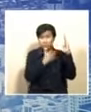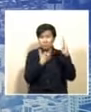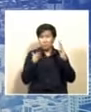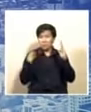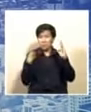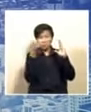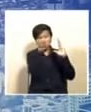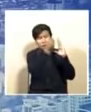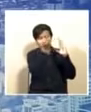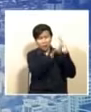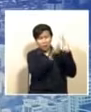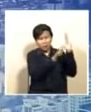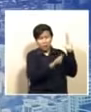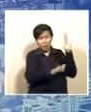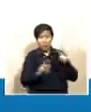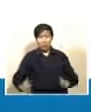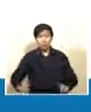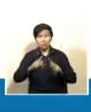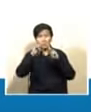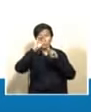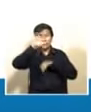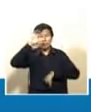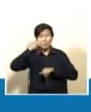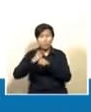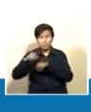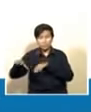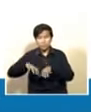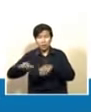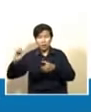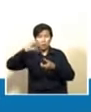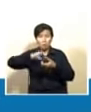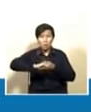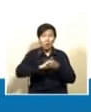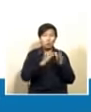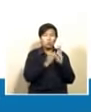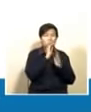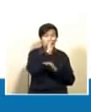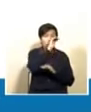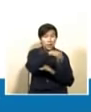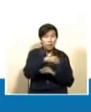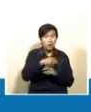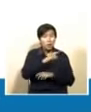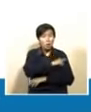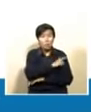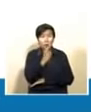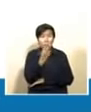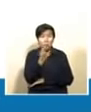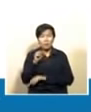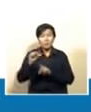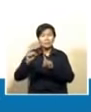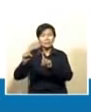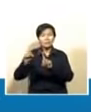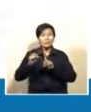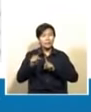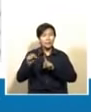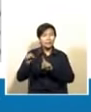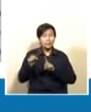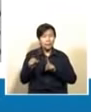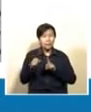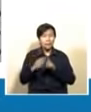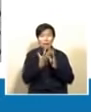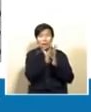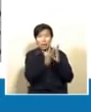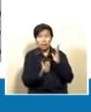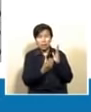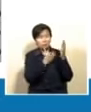คได้อย่างเต็มที่แต่ละจังหวัดก็มีปริมาณการจัดสรรที่แตกต่างกันไปตามแต่กระทรวงมหาดไทยจะบริหารจัดการเพราะฉ